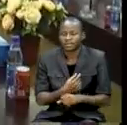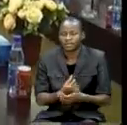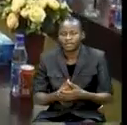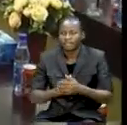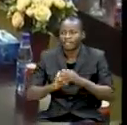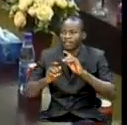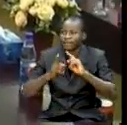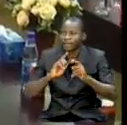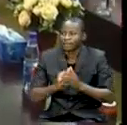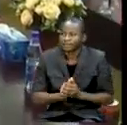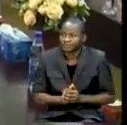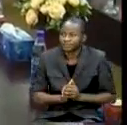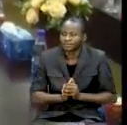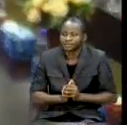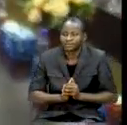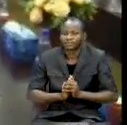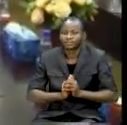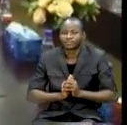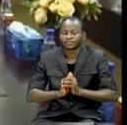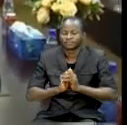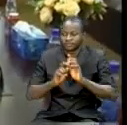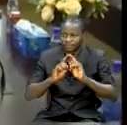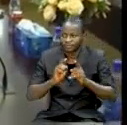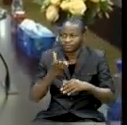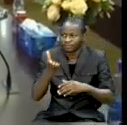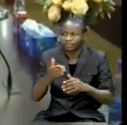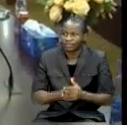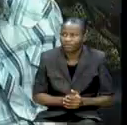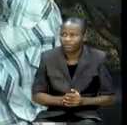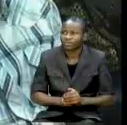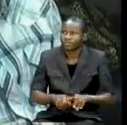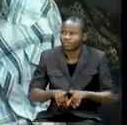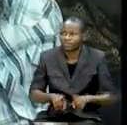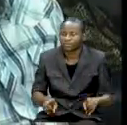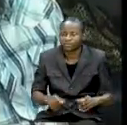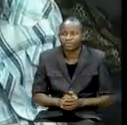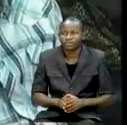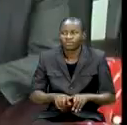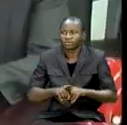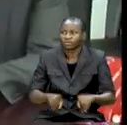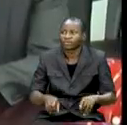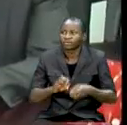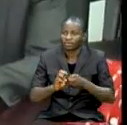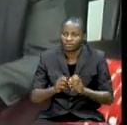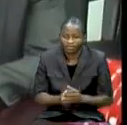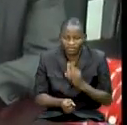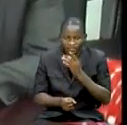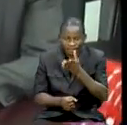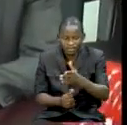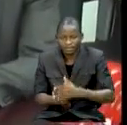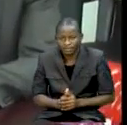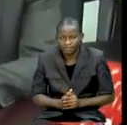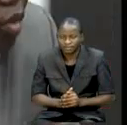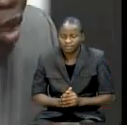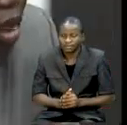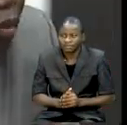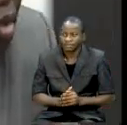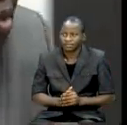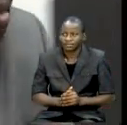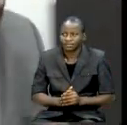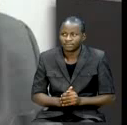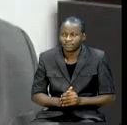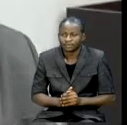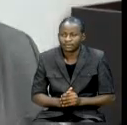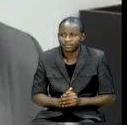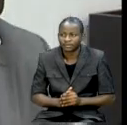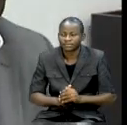exploitants artisanaux perturbent leur travail. Et d'ici le 15 mai prochain, tous seront évacués du site. un travail qui